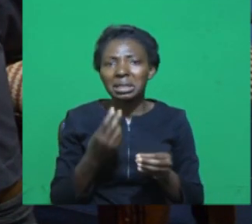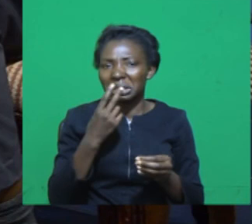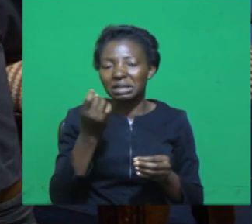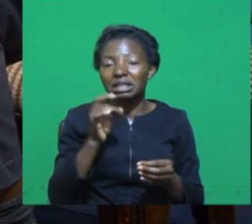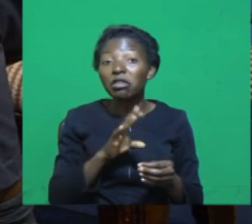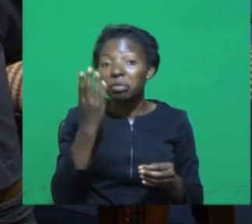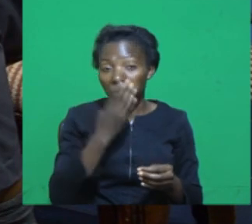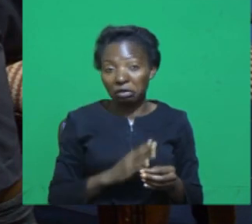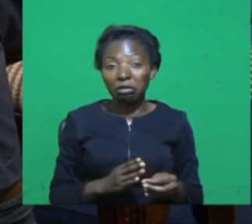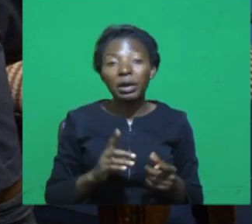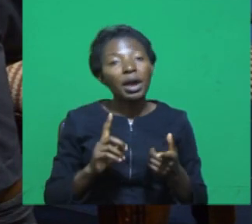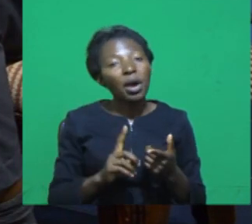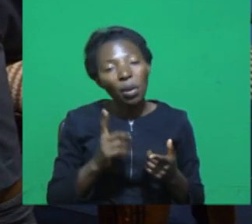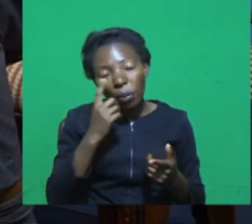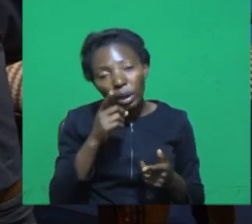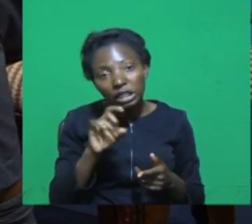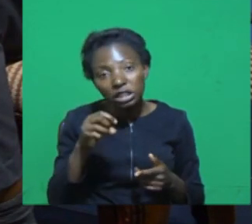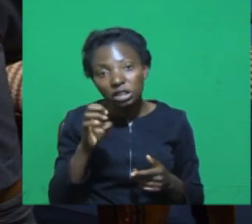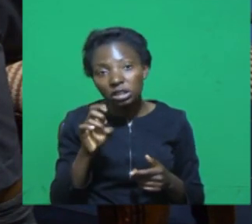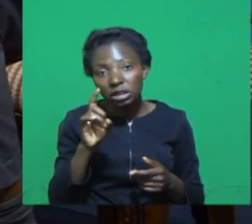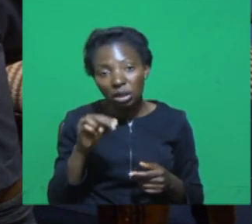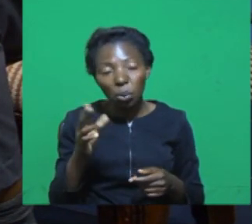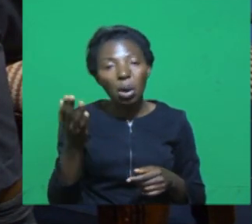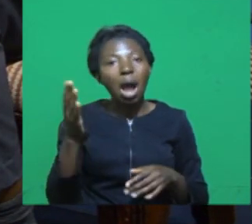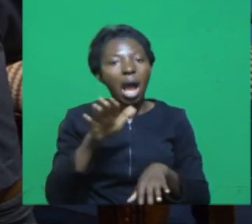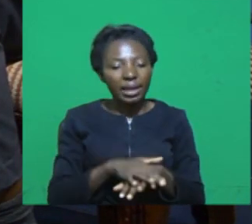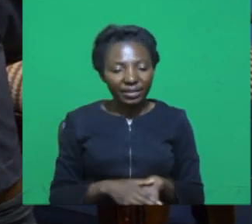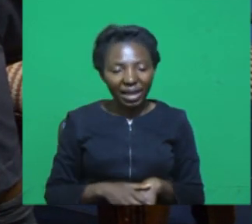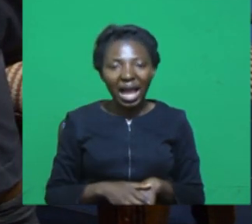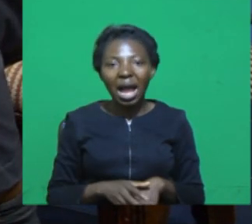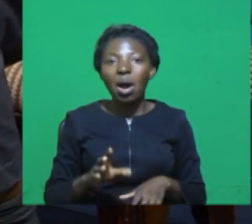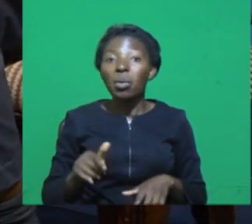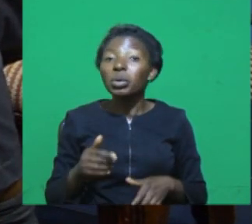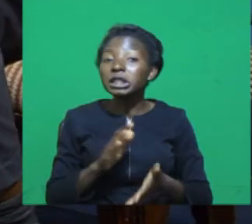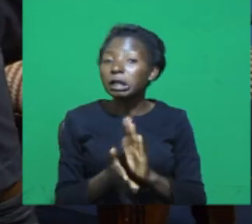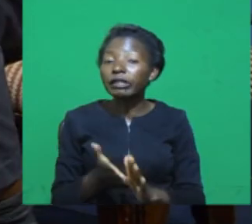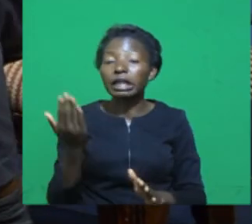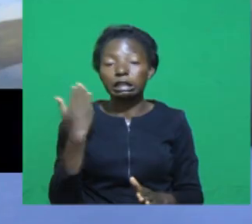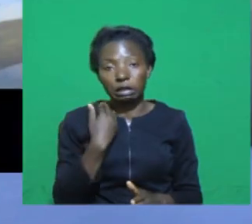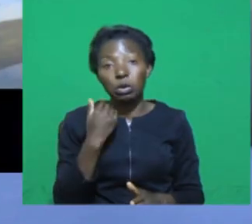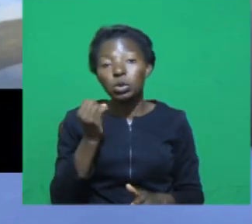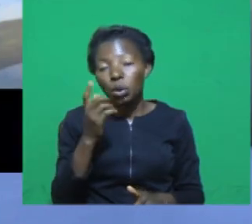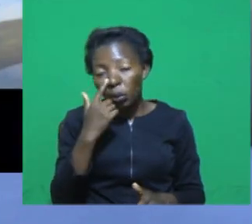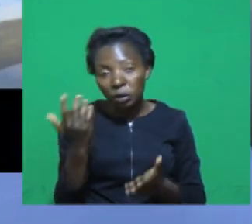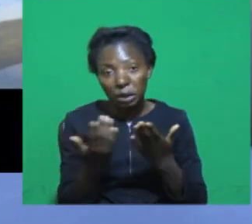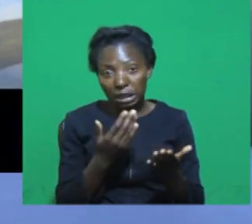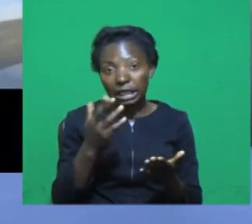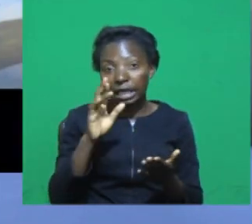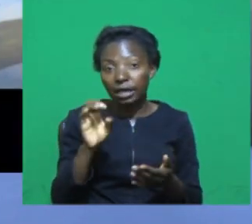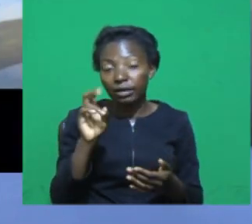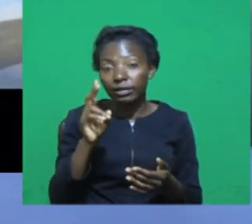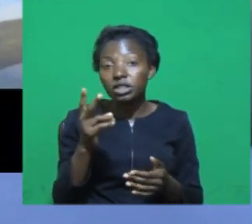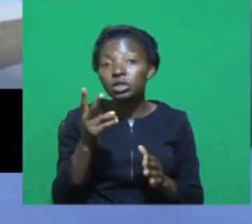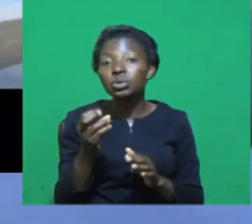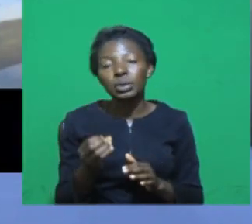uyu paanosvika achinjwe pfungwa. Saka zvakazarwa 220 yaverengwa yevateereri yabva yaisa pachena